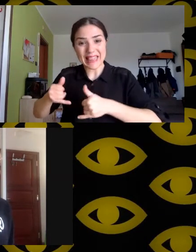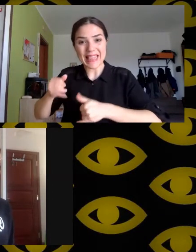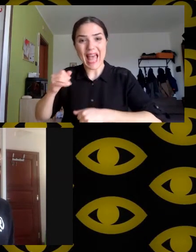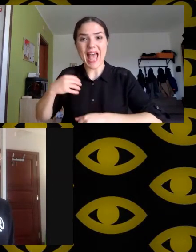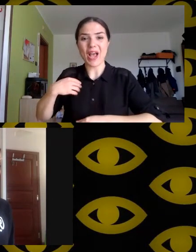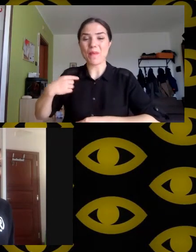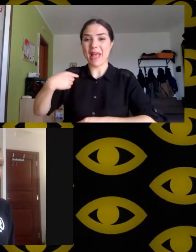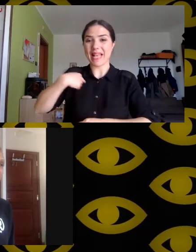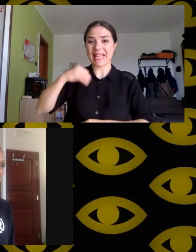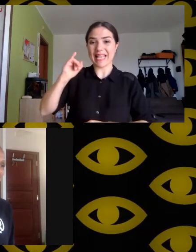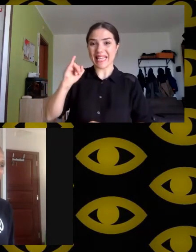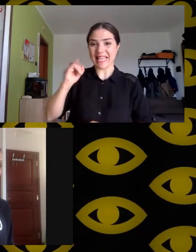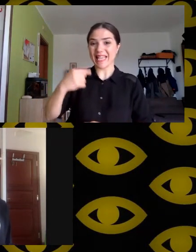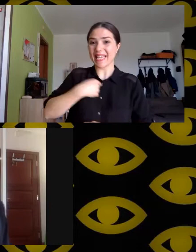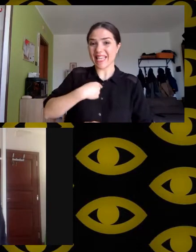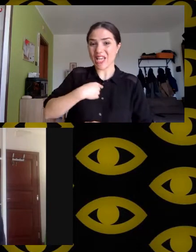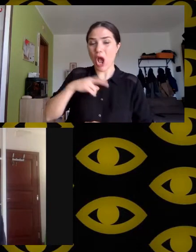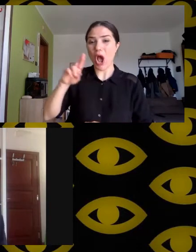azzeccatissimo e bellissimo.